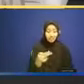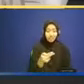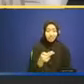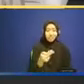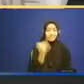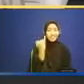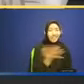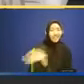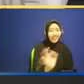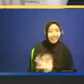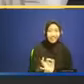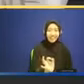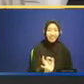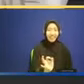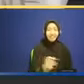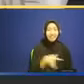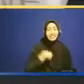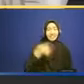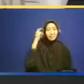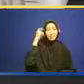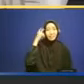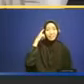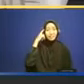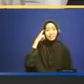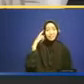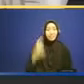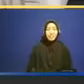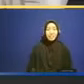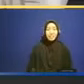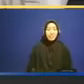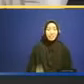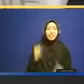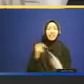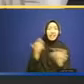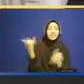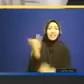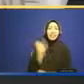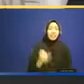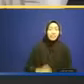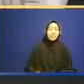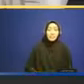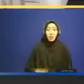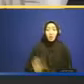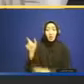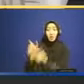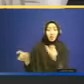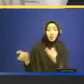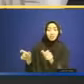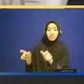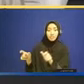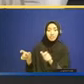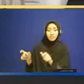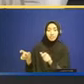cacatnya sama sekali. Jadi saya rasa message-nya jadi salah. Jadi orang tidak apa